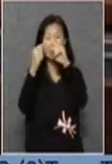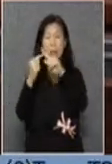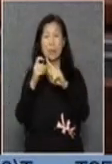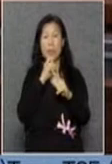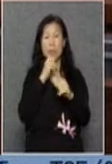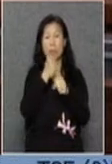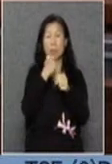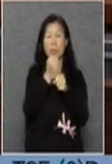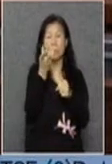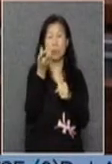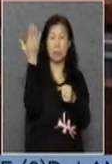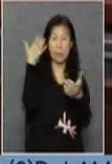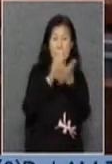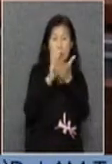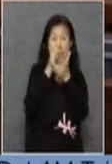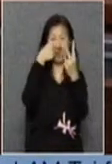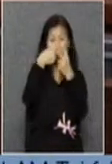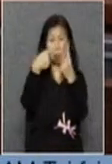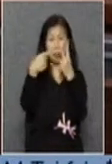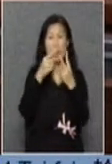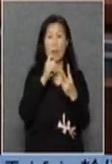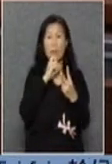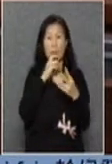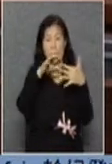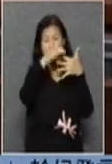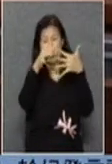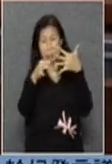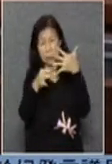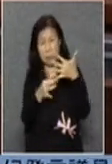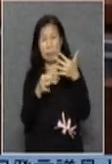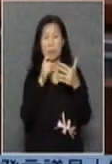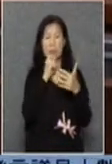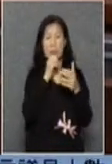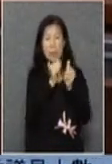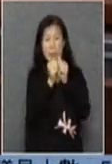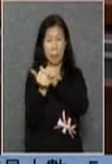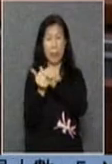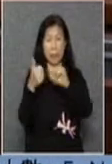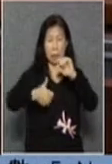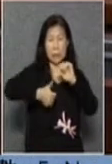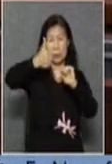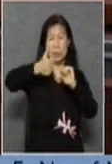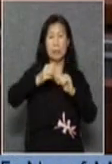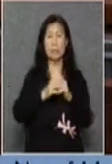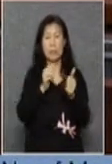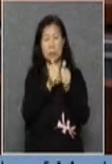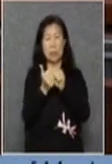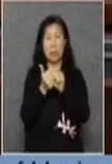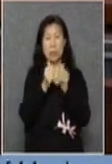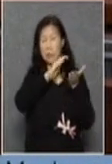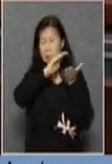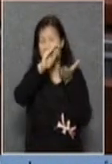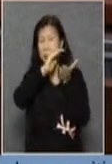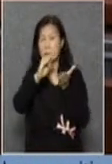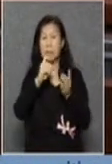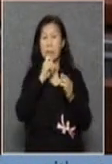足夠，過去20年我們不斷滯後，特別是我們賴以成功或者是賴以輸出的我